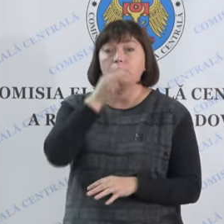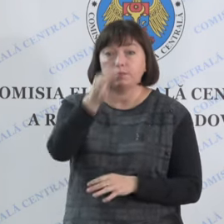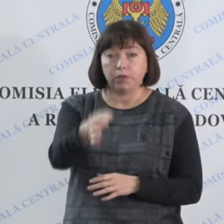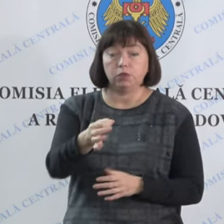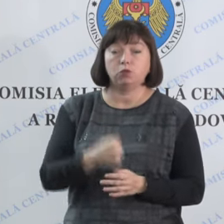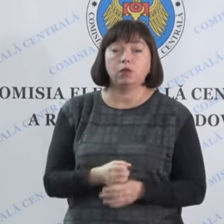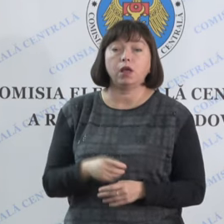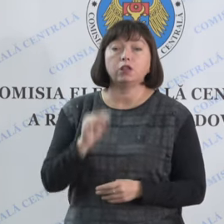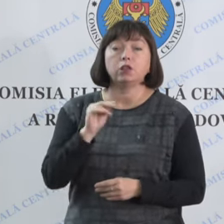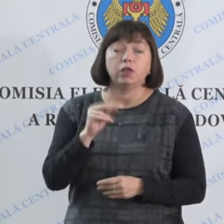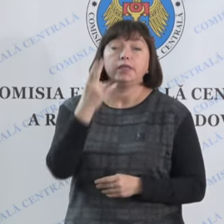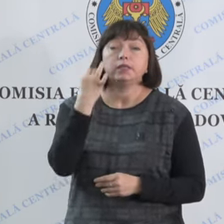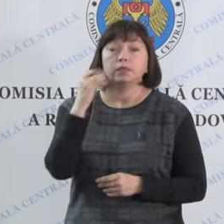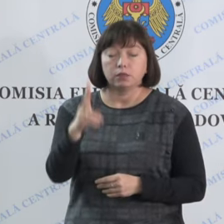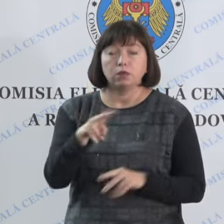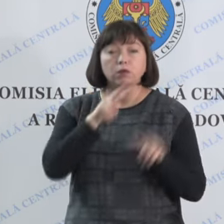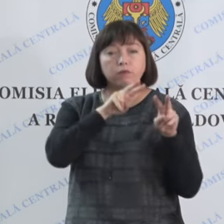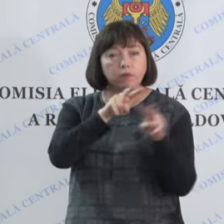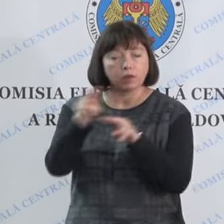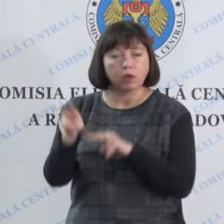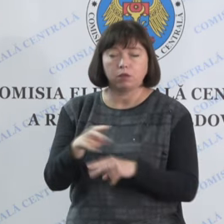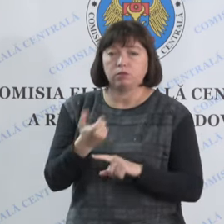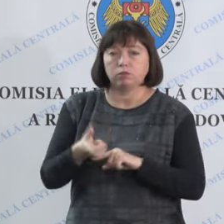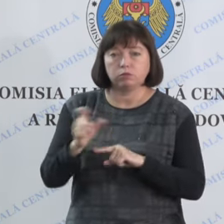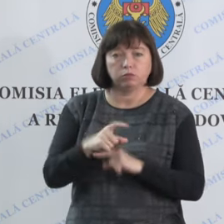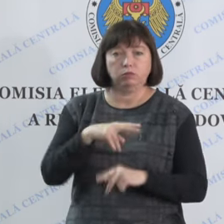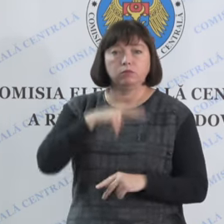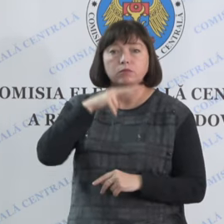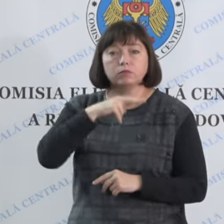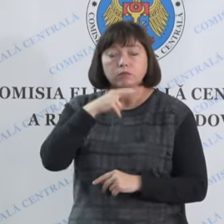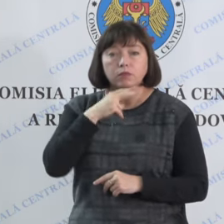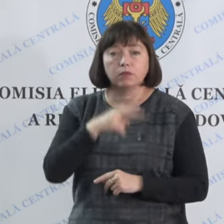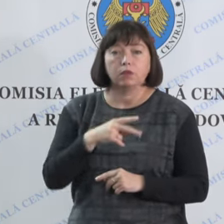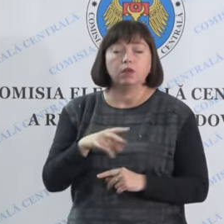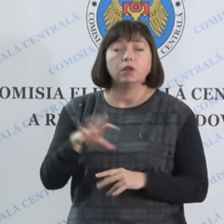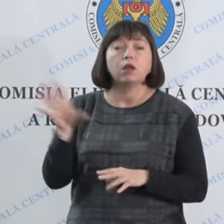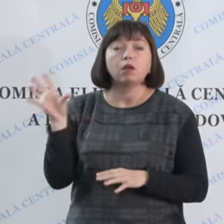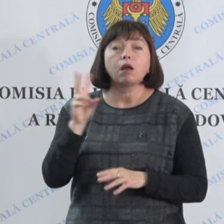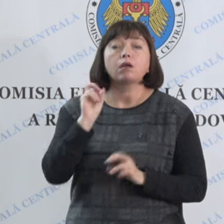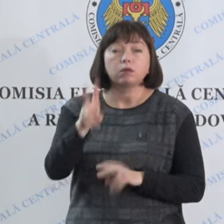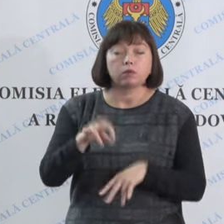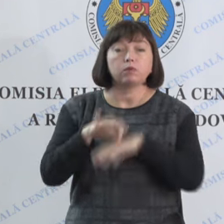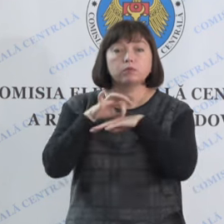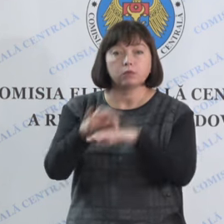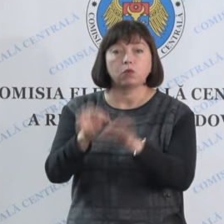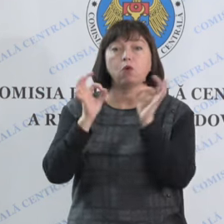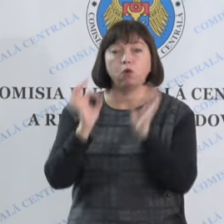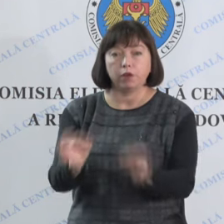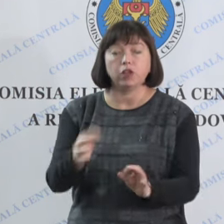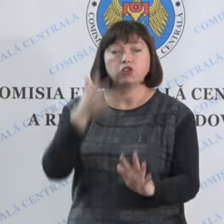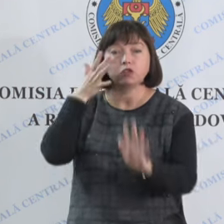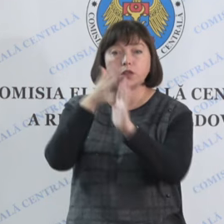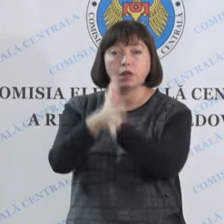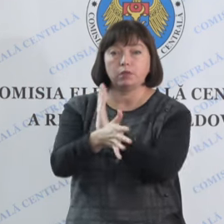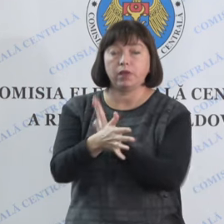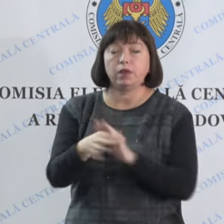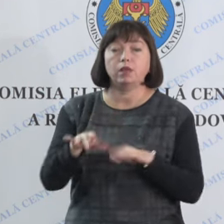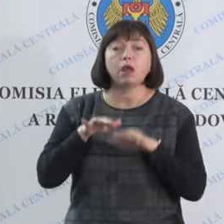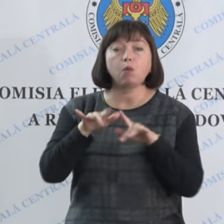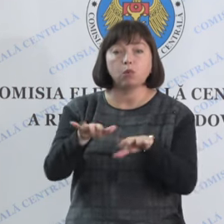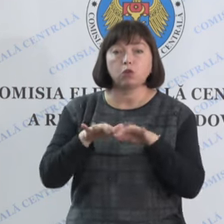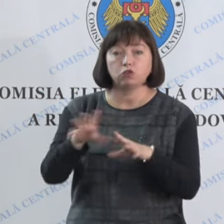anterior, CEC veghează cu responsabilitate asupra desfășurării corecte și transparente a